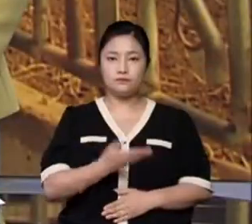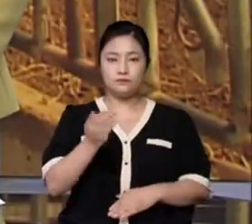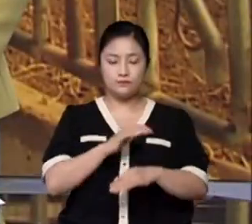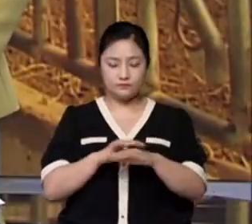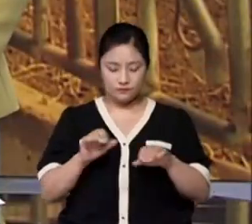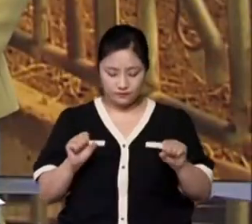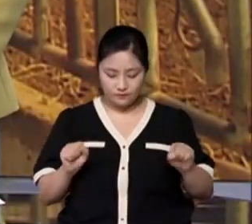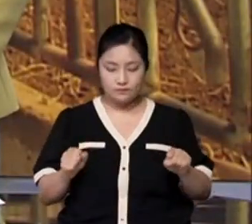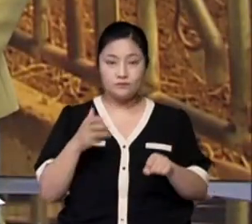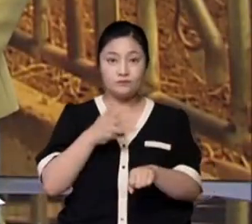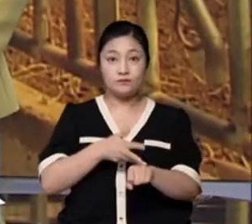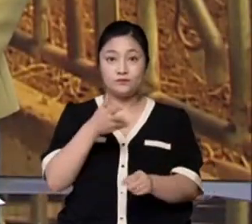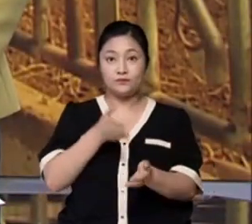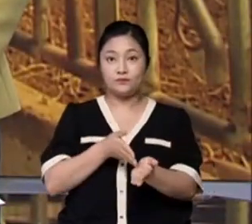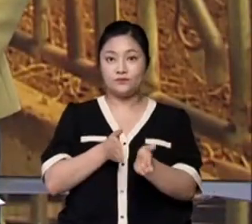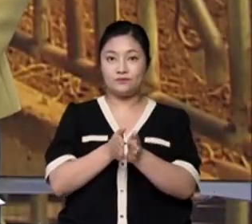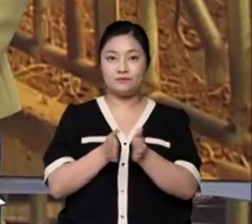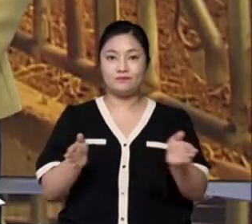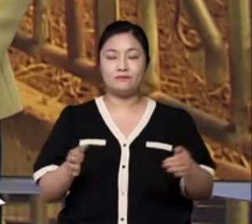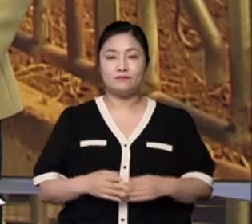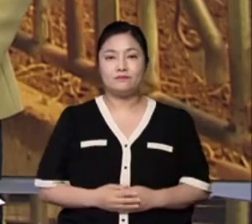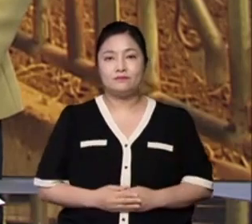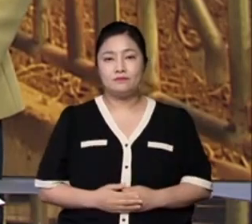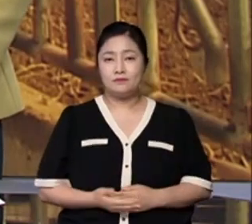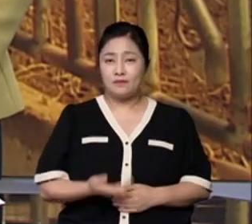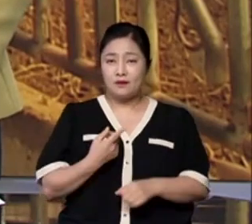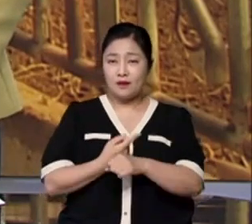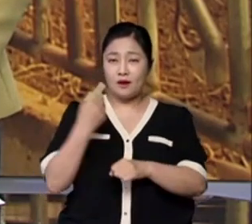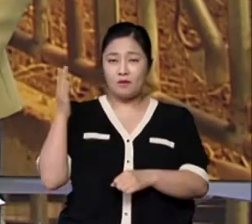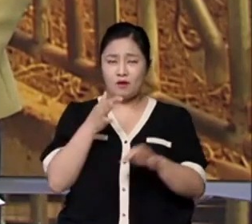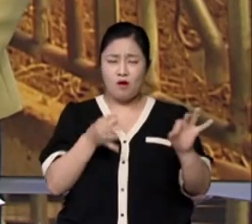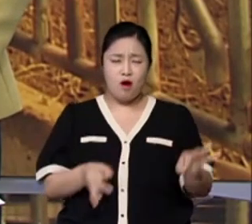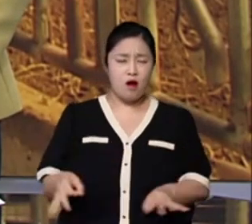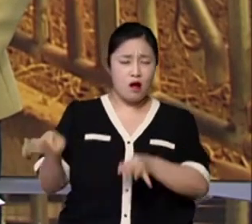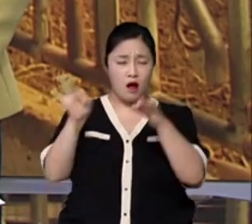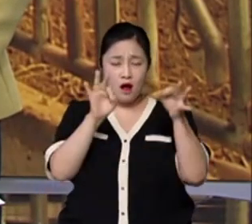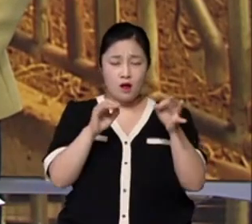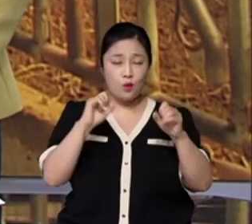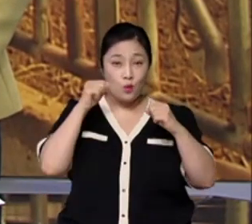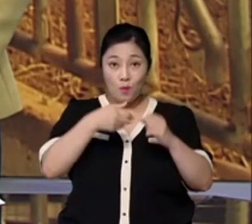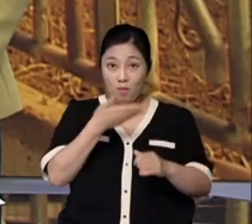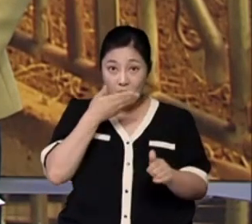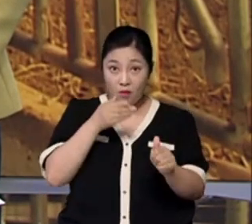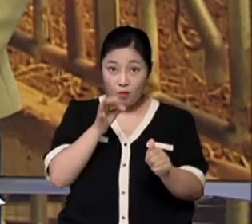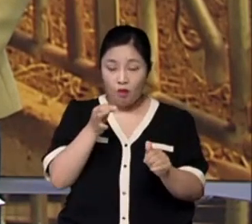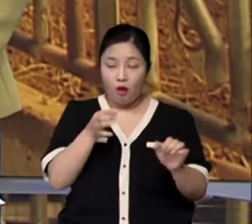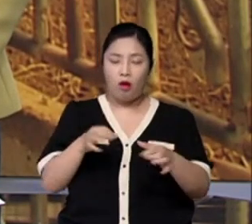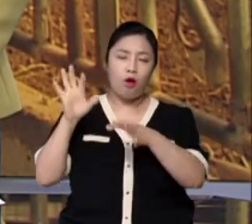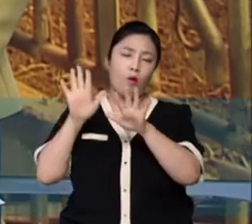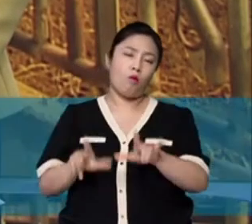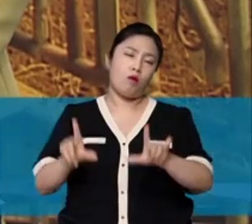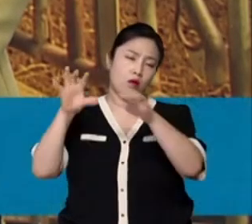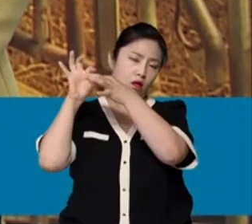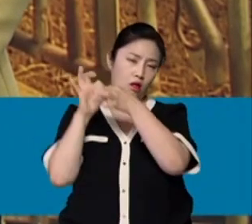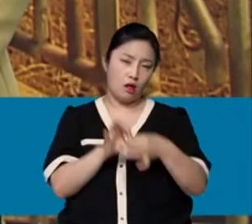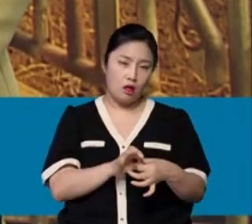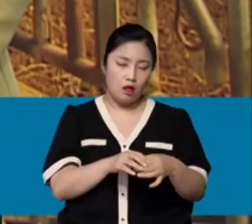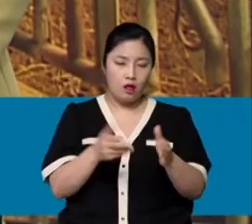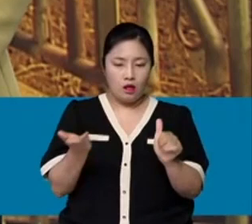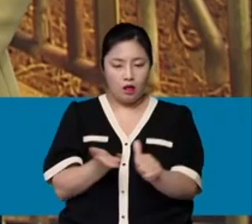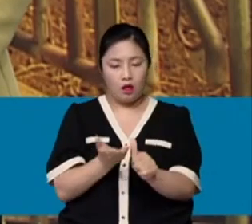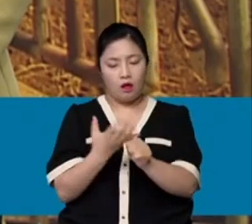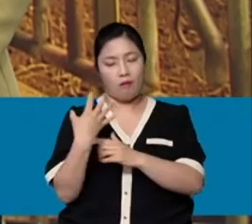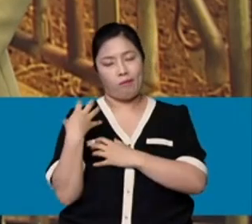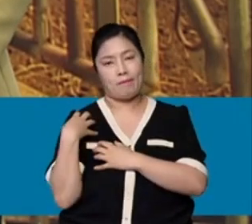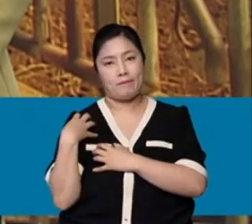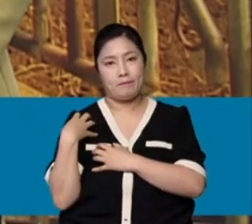여러분 안녕하십니까? KBC 8시 뉴스입니다. 지난해부터 크게 올랐던 사료값이 올해에도 이어지면서 축산업 생산비 부담이